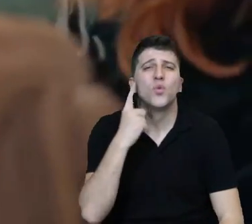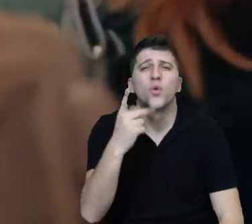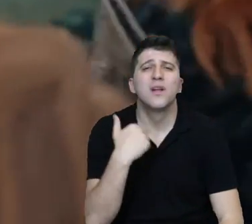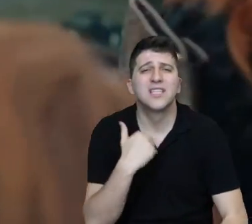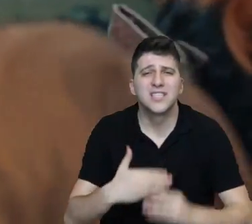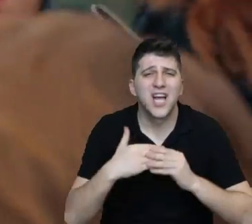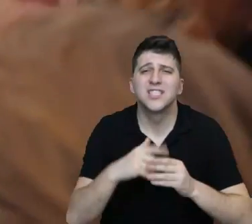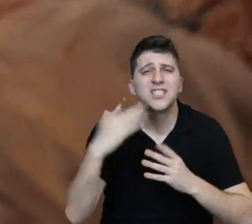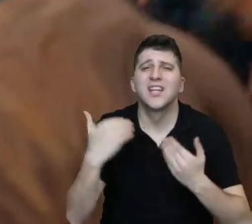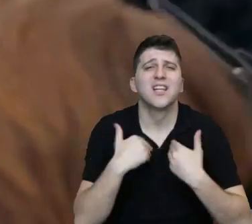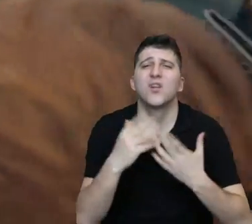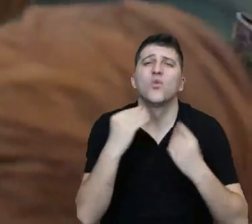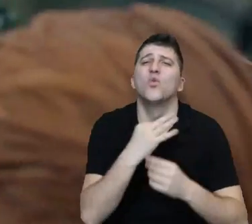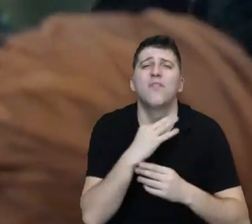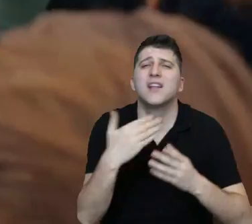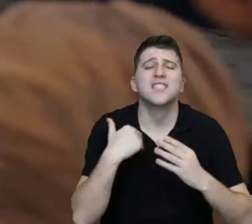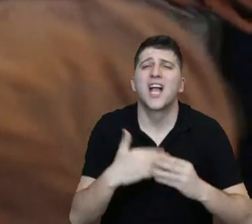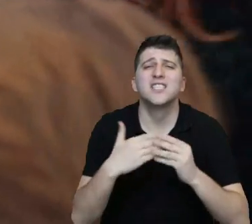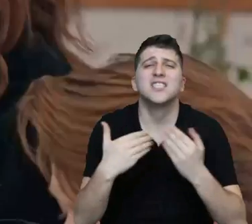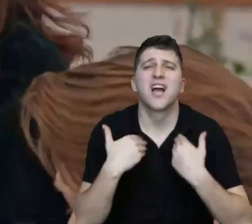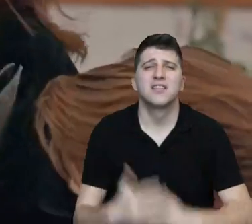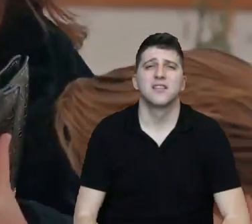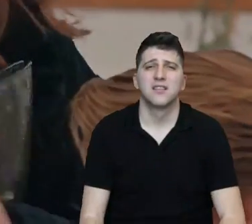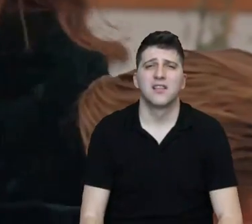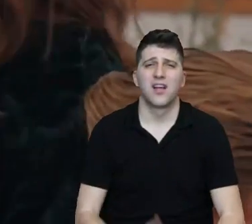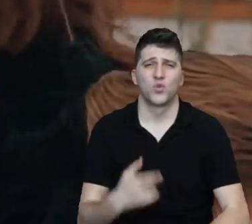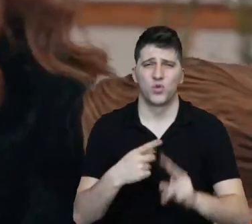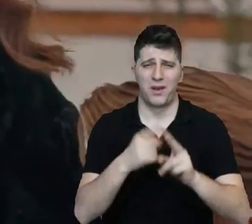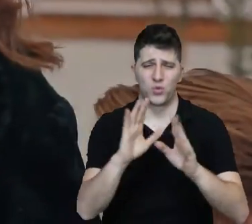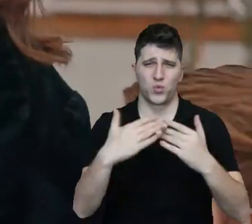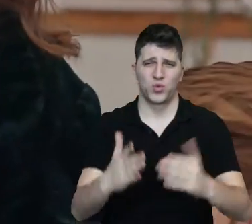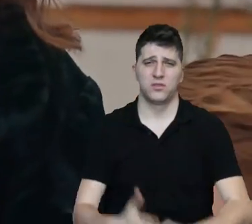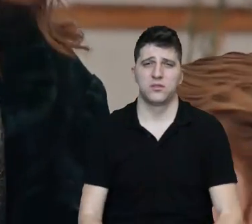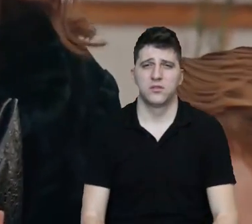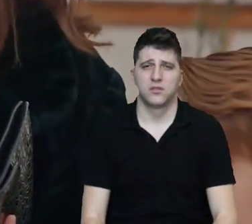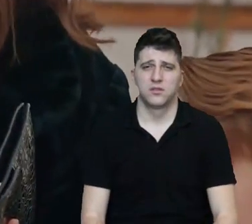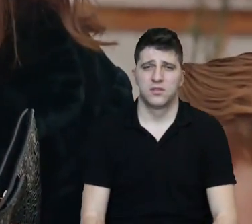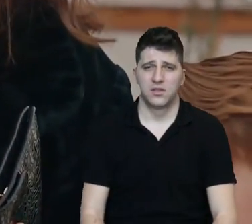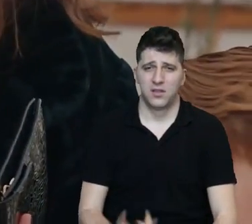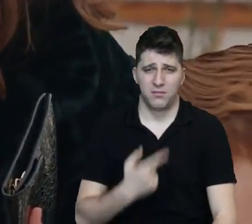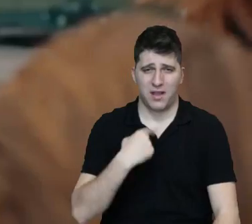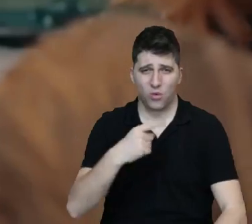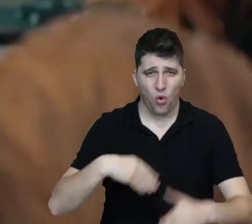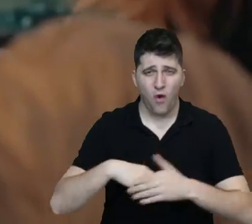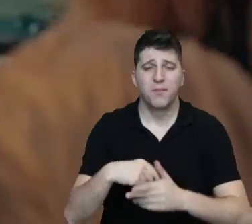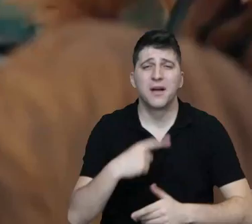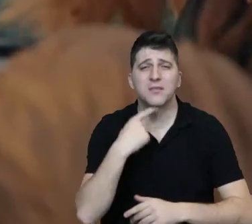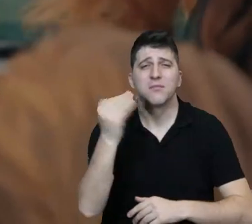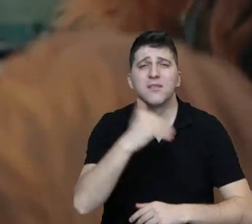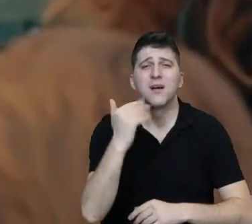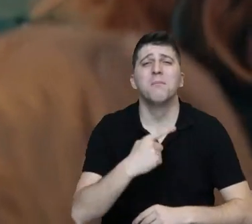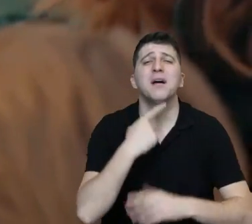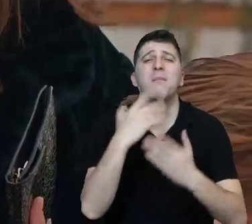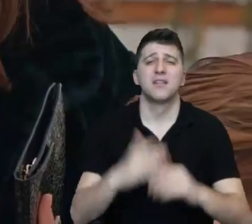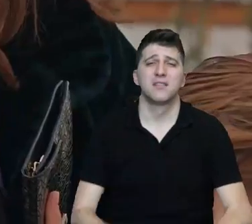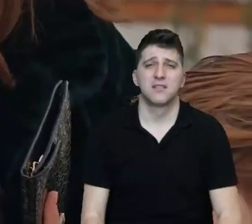de tanıştıracaktın ya, ne olur hani beni de tanıştır. Ay Kübra abi dur. Ay ben seni kovmaktan bıktım, sen gelmekten bıkmadın